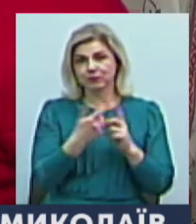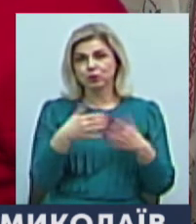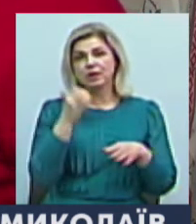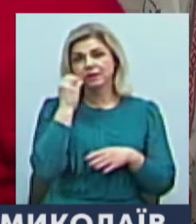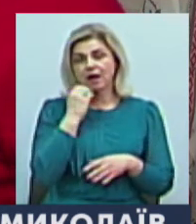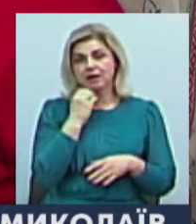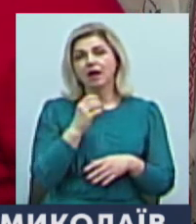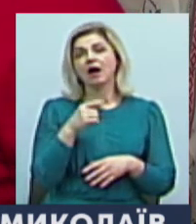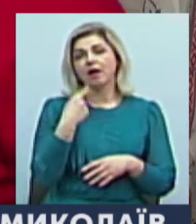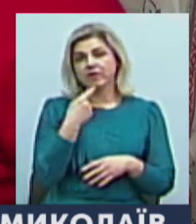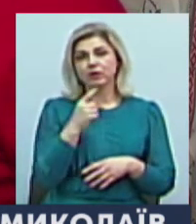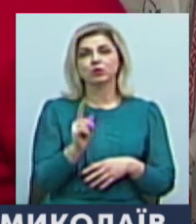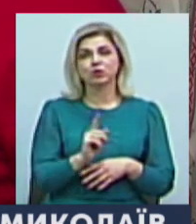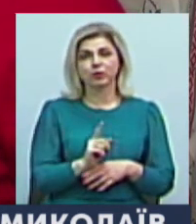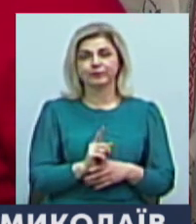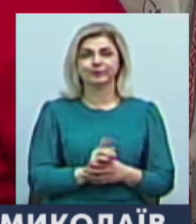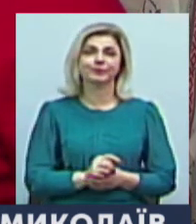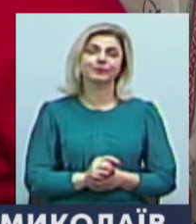прийшов і сказав, що